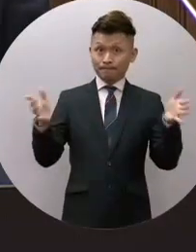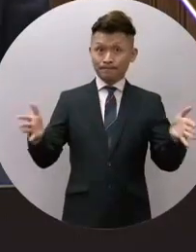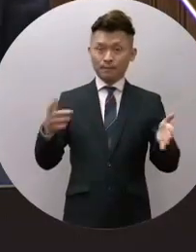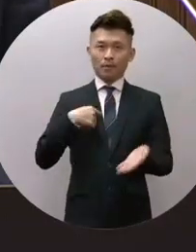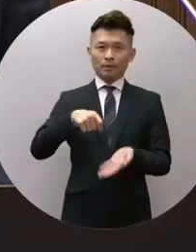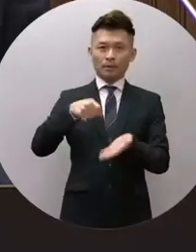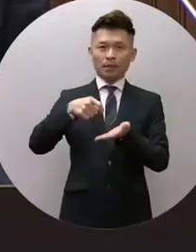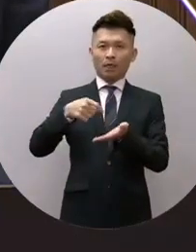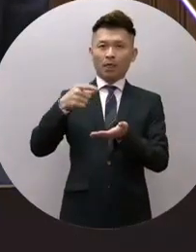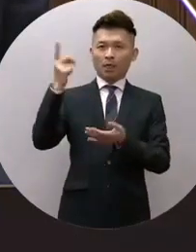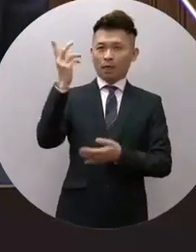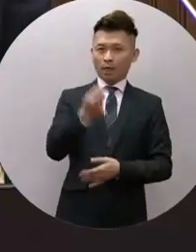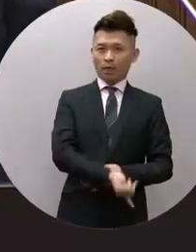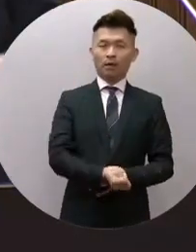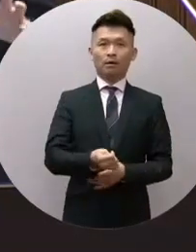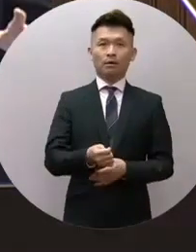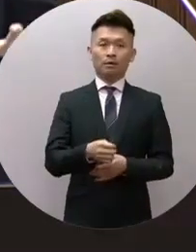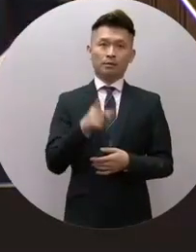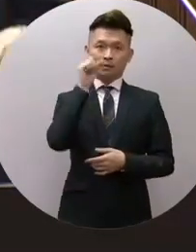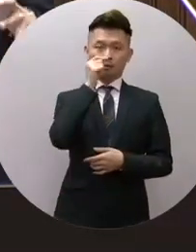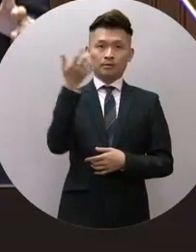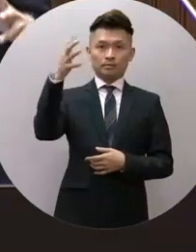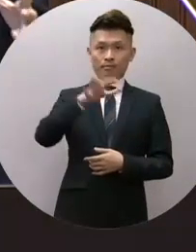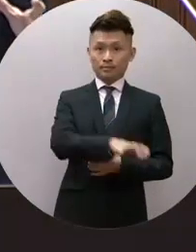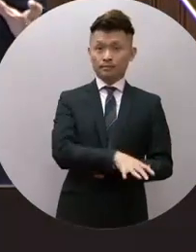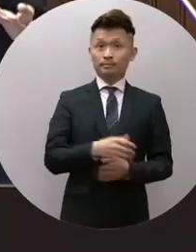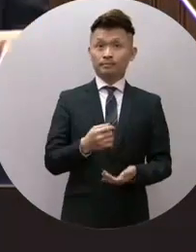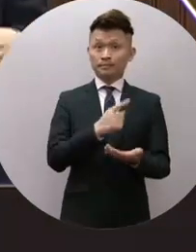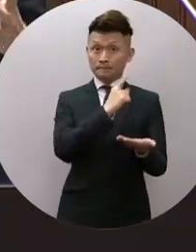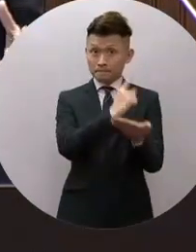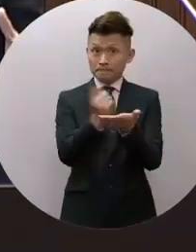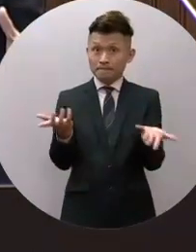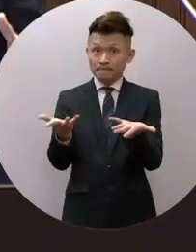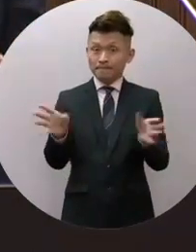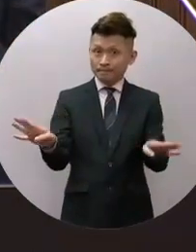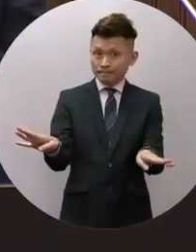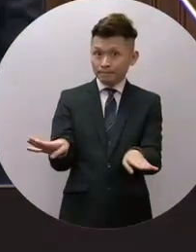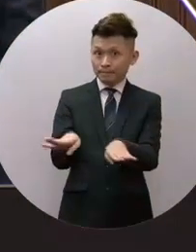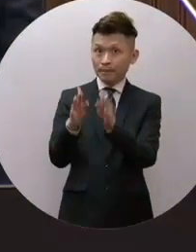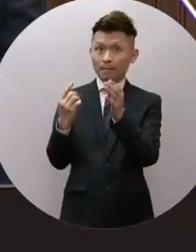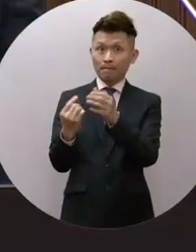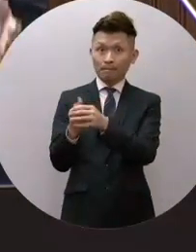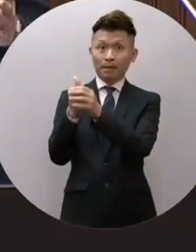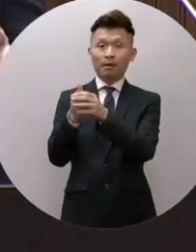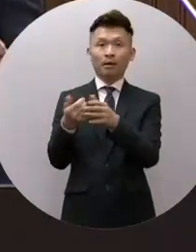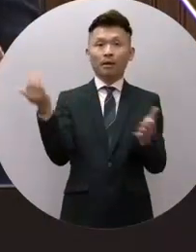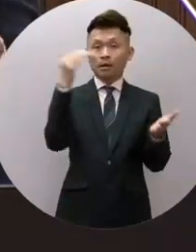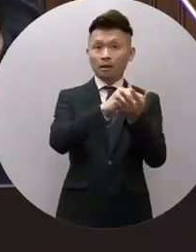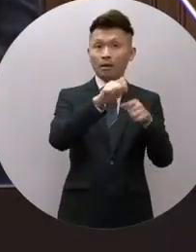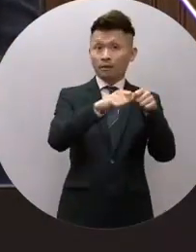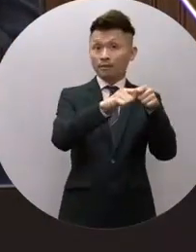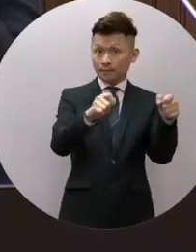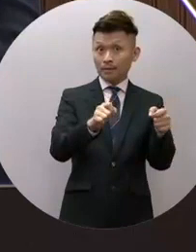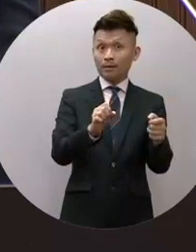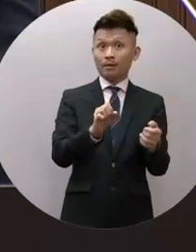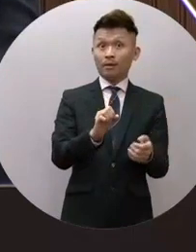我已经讲了好几个会期的都是两个重点，看起来好像是每一件事情呢都有个开端，好像会有个结论，但是随